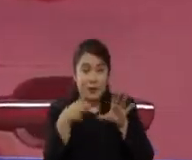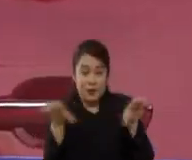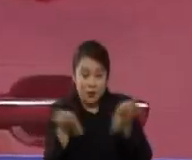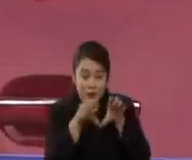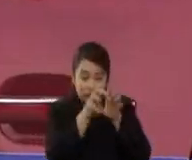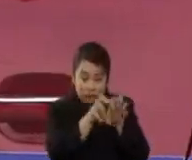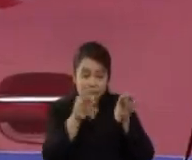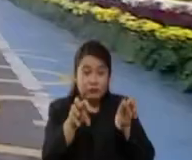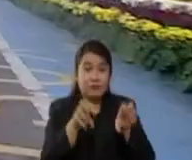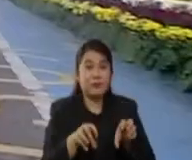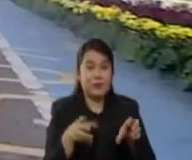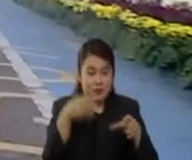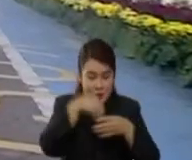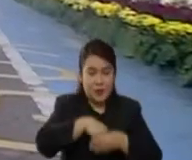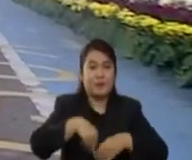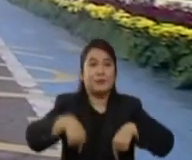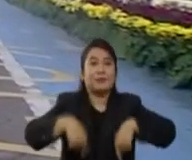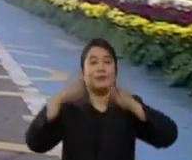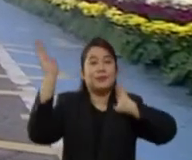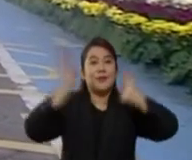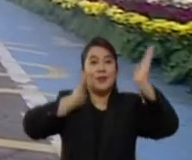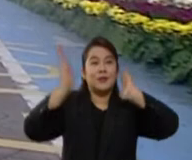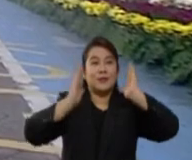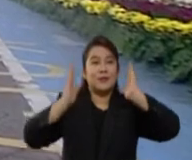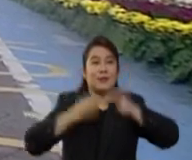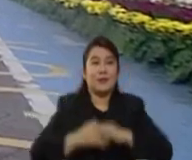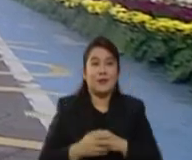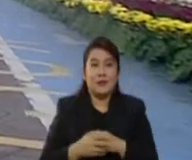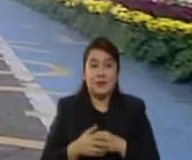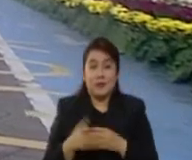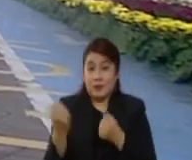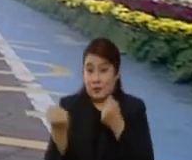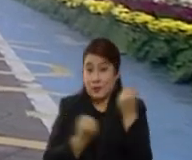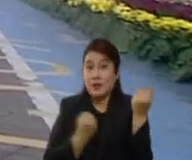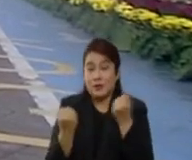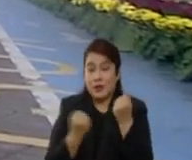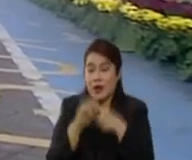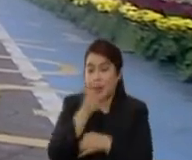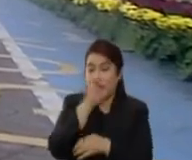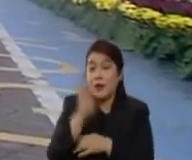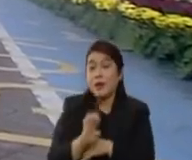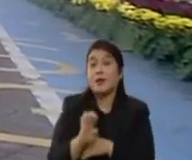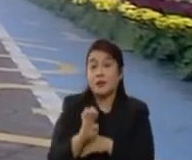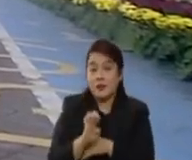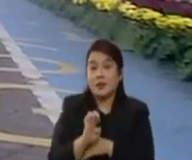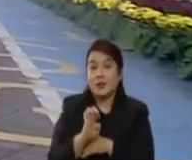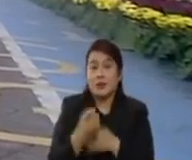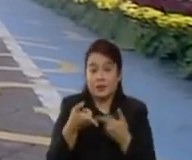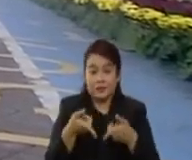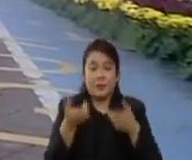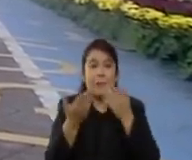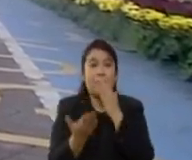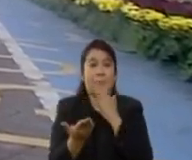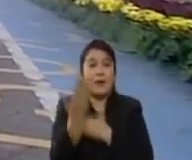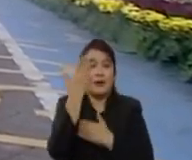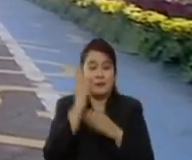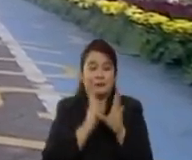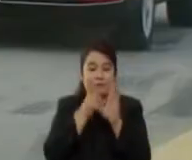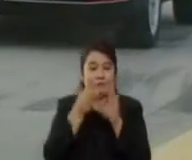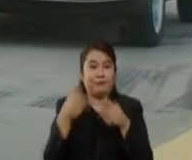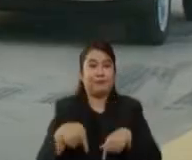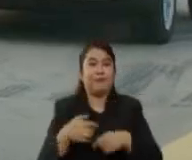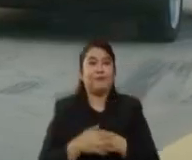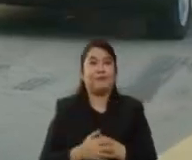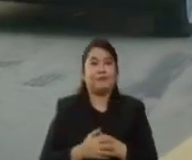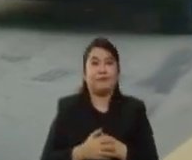dan dikeluarkan dalam negara. Antara model-model kenderaan elektrik yang menyertai acara pada pagi ini